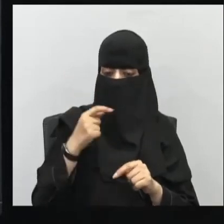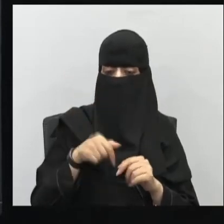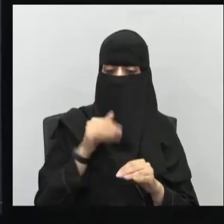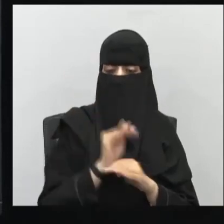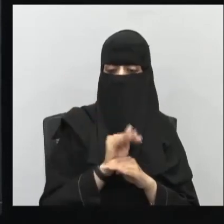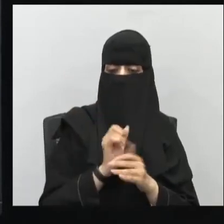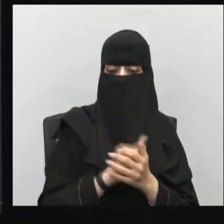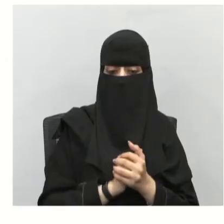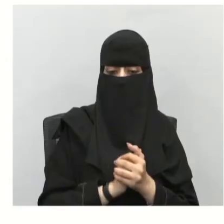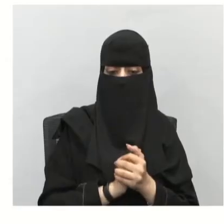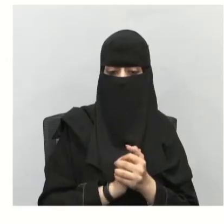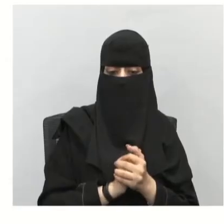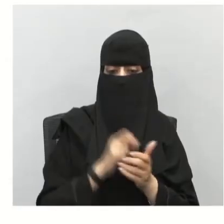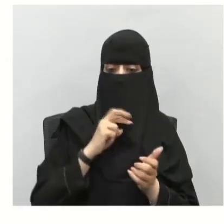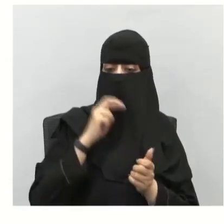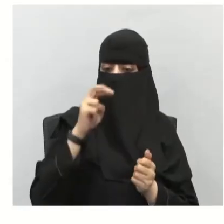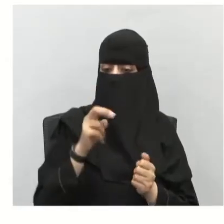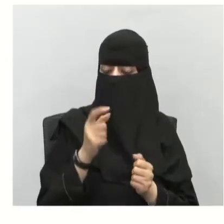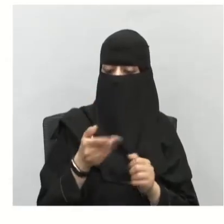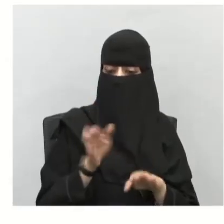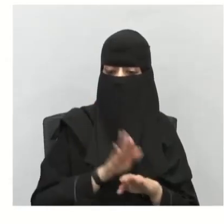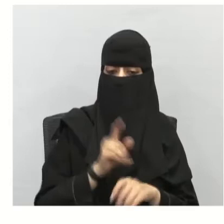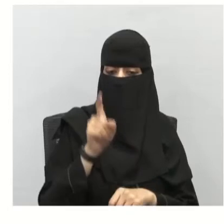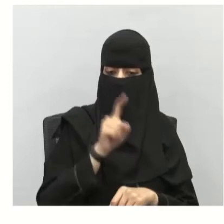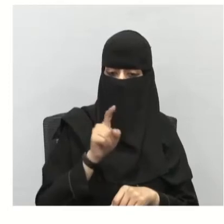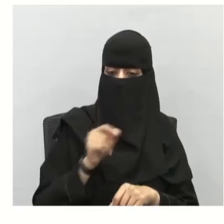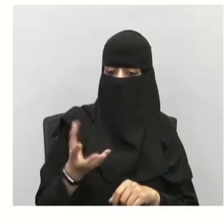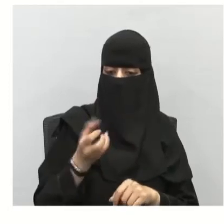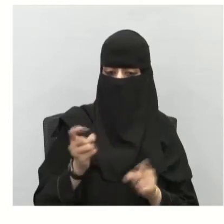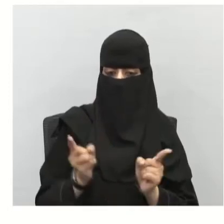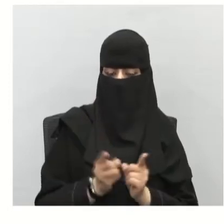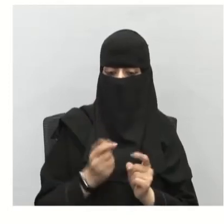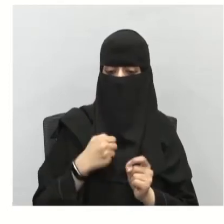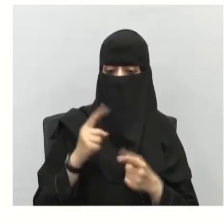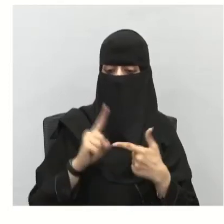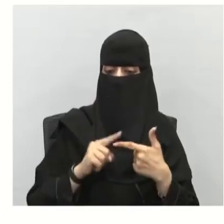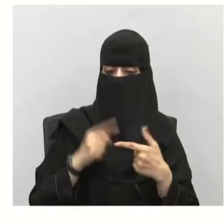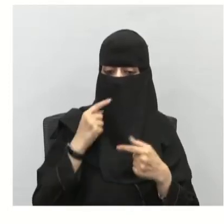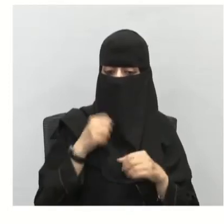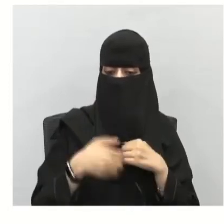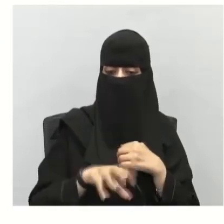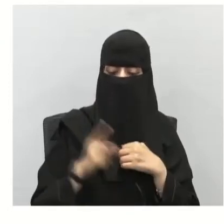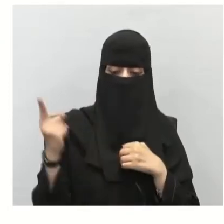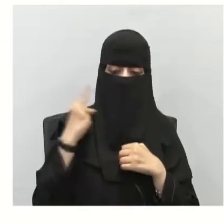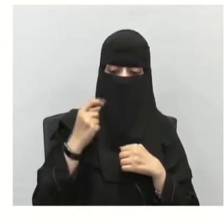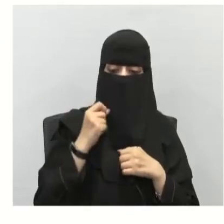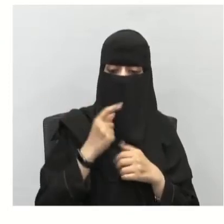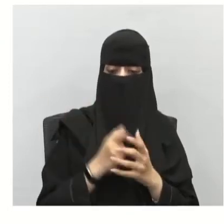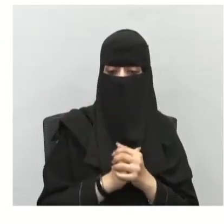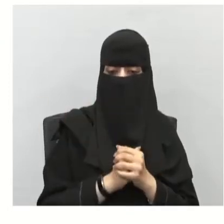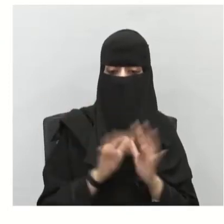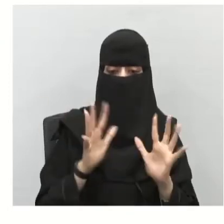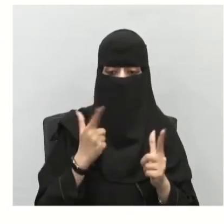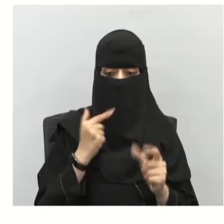سنتعلم الإجابة على الأسئلة حسب المطلوب، أيضا تصنيف الظواهر الصوتية. ماذا سنفعل